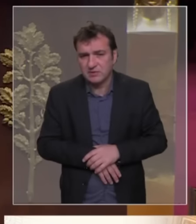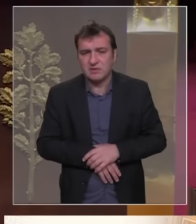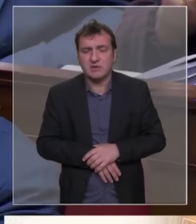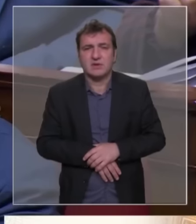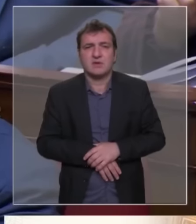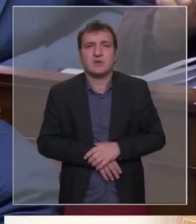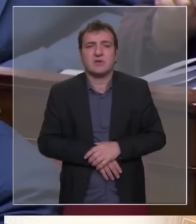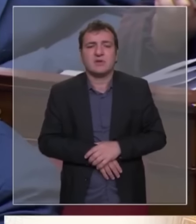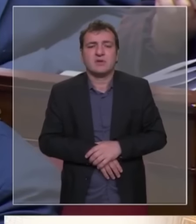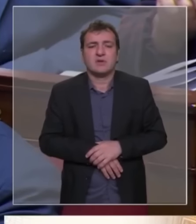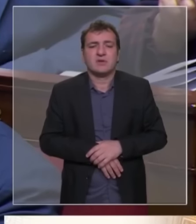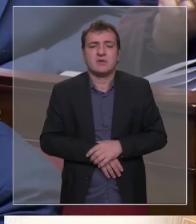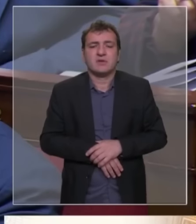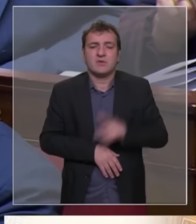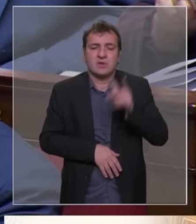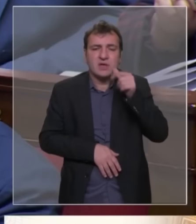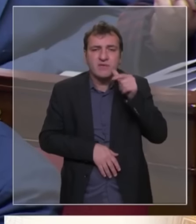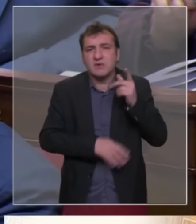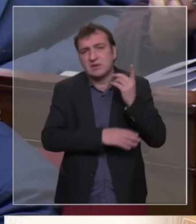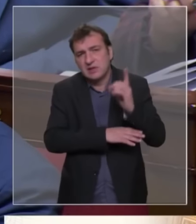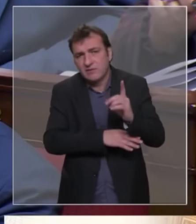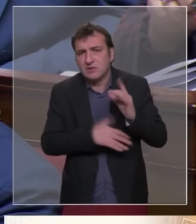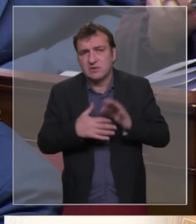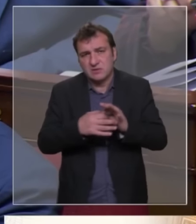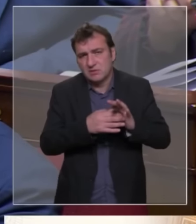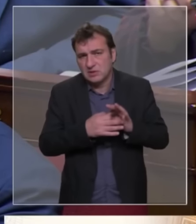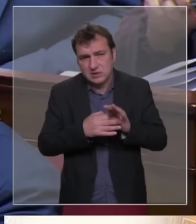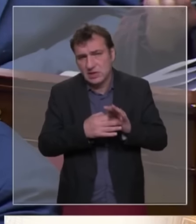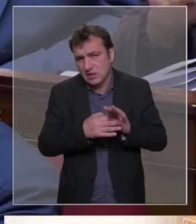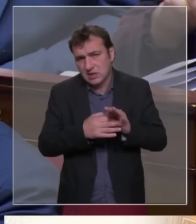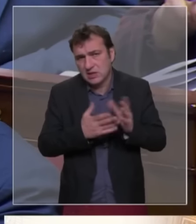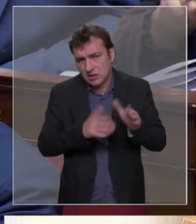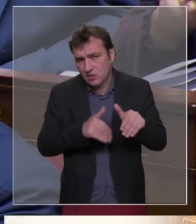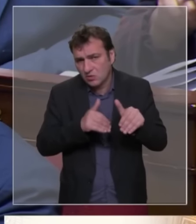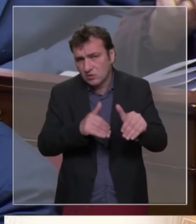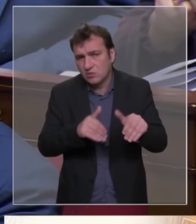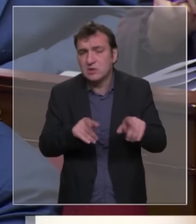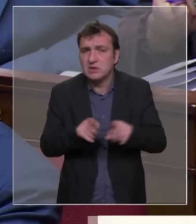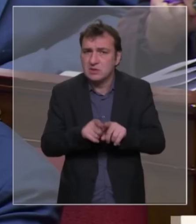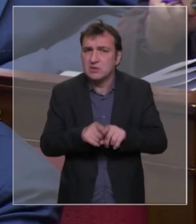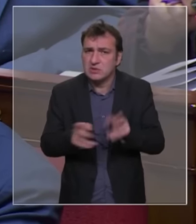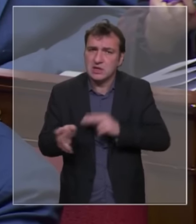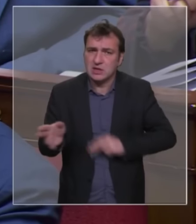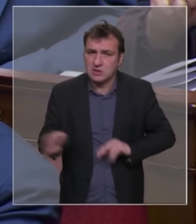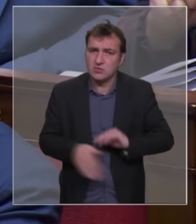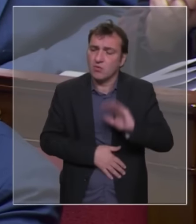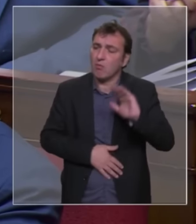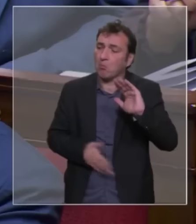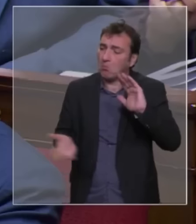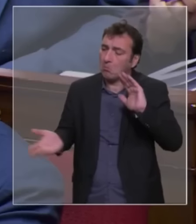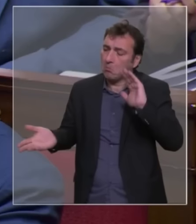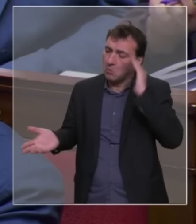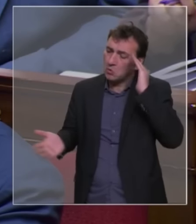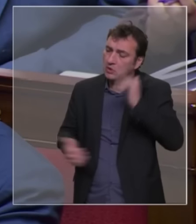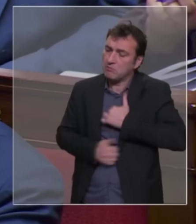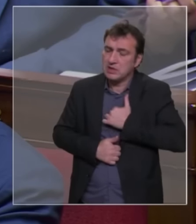Poursuivre cet effort de défense et de solidarité, c'est aussi exprimer la reconnaissance de la nation aux militaires en pensant